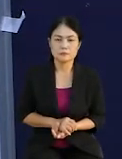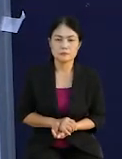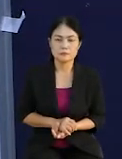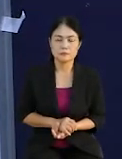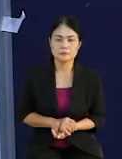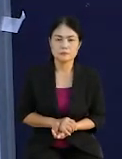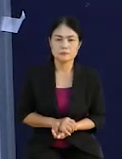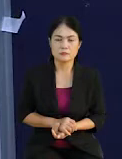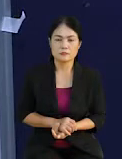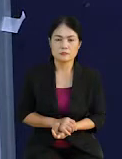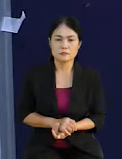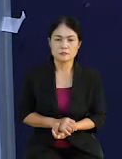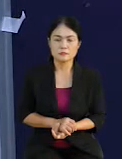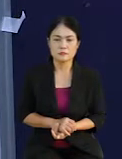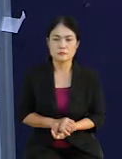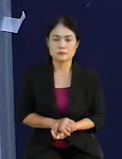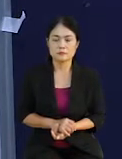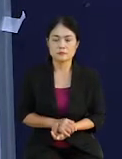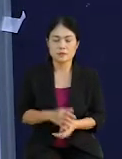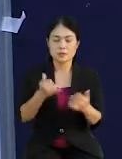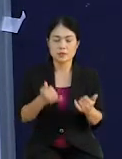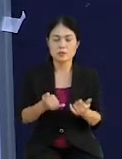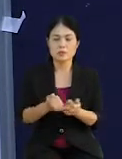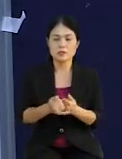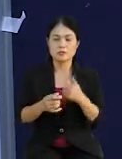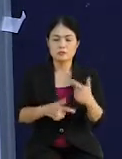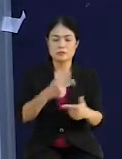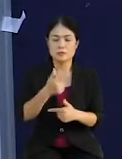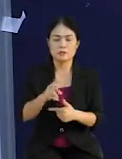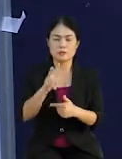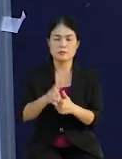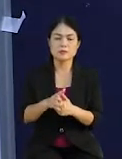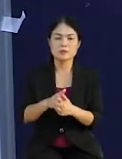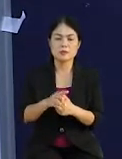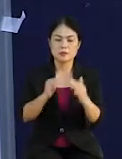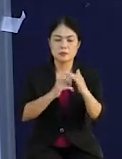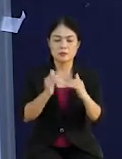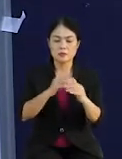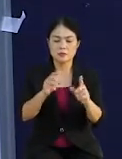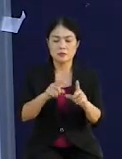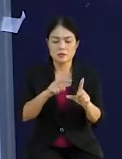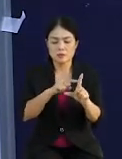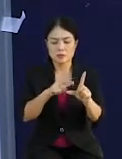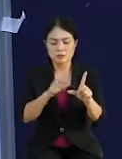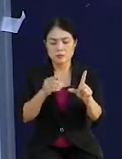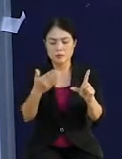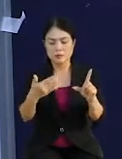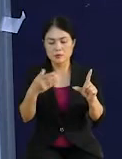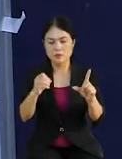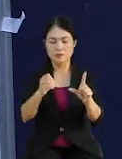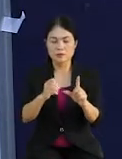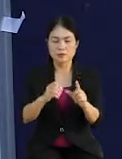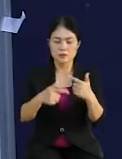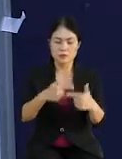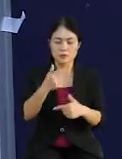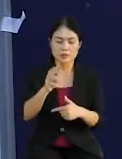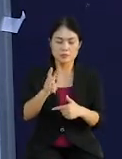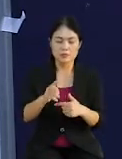bà ní cứ chia chùm hiền thì pi khi nông ca xong mông cài sắp được rồi đó pi chùm hiền thì bày chùm